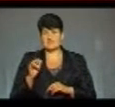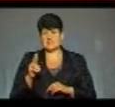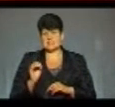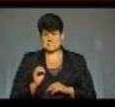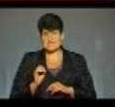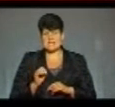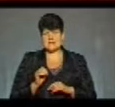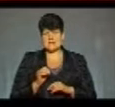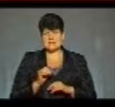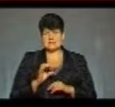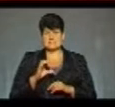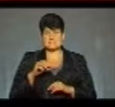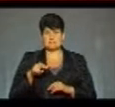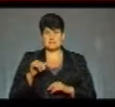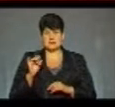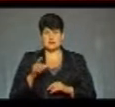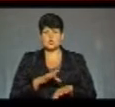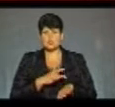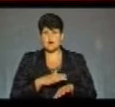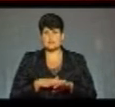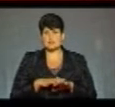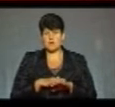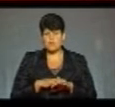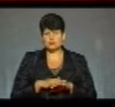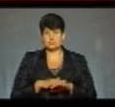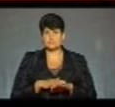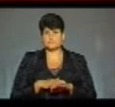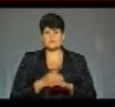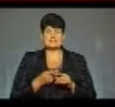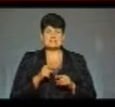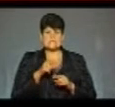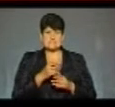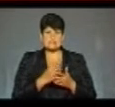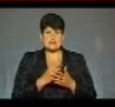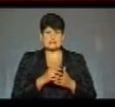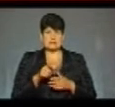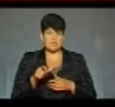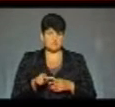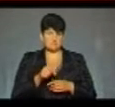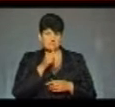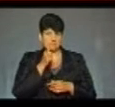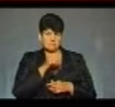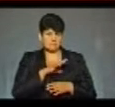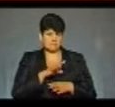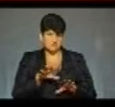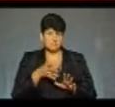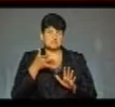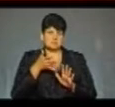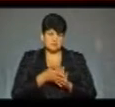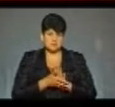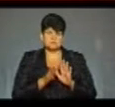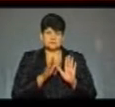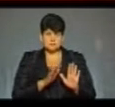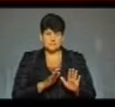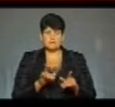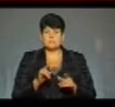йшла досить довго мова. Слуга народу, скажімо так, цих кандидатів вона не приховувала, вони були зрозумілі. Питання